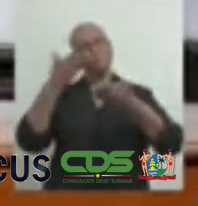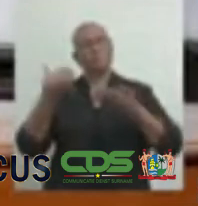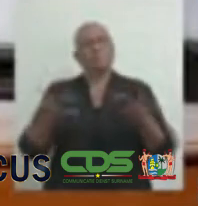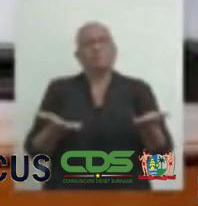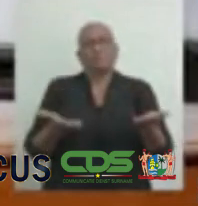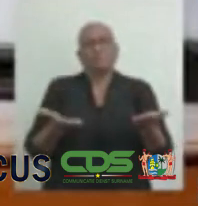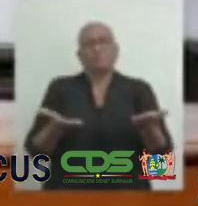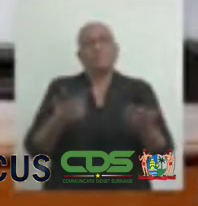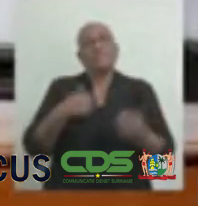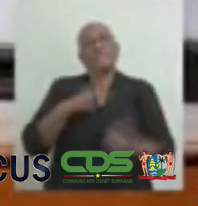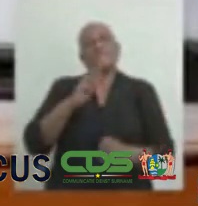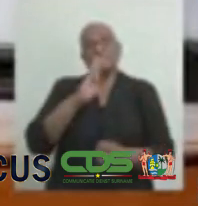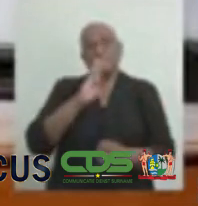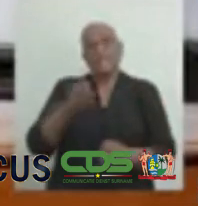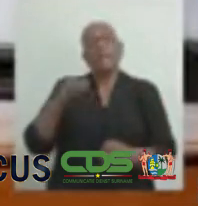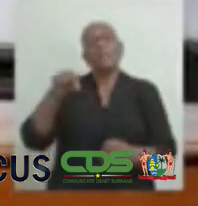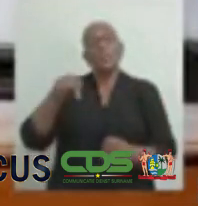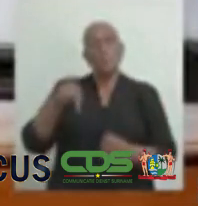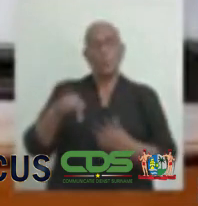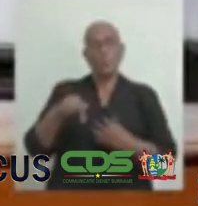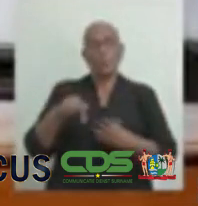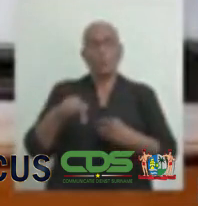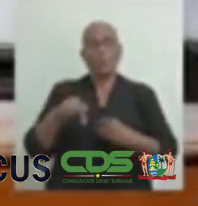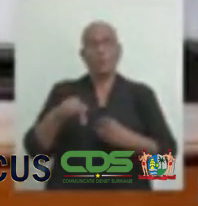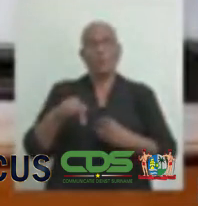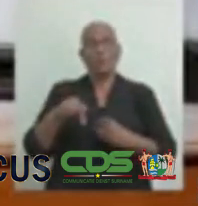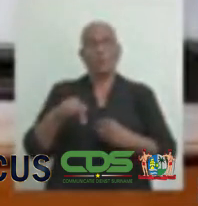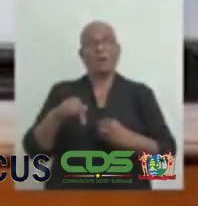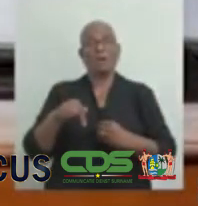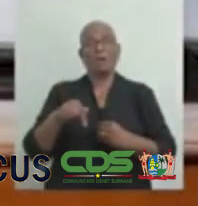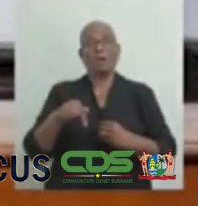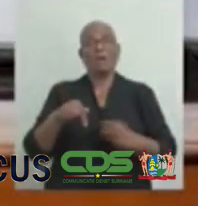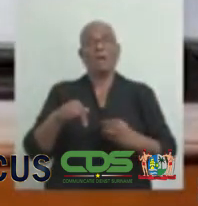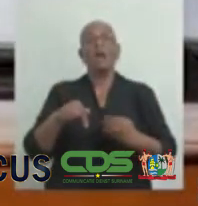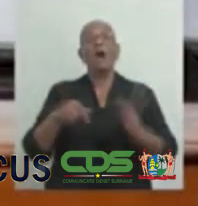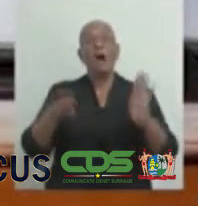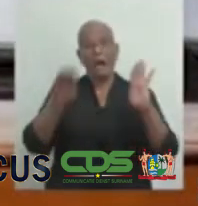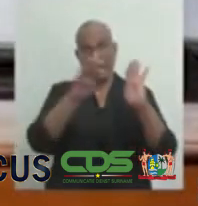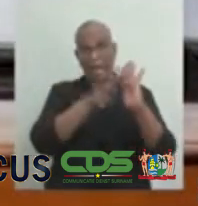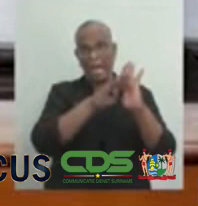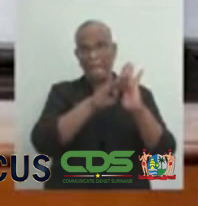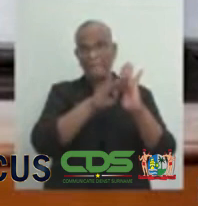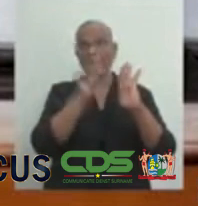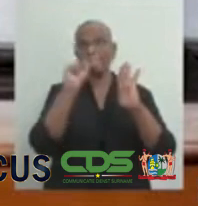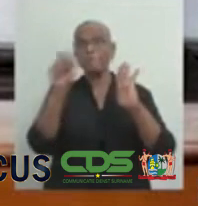Ik stel nu aan de orde agenda punt 4.